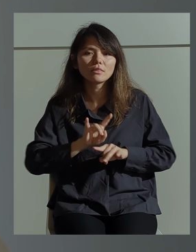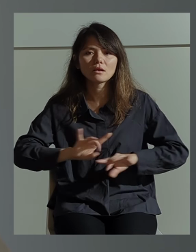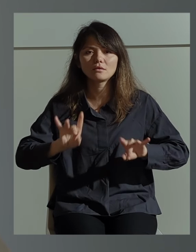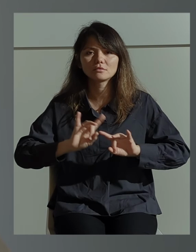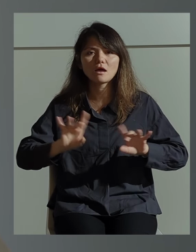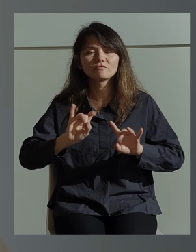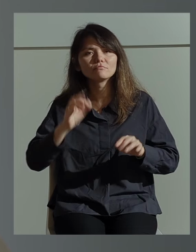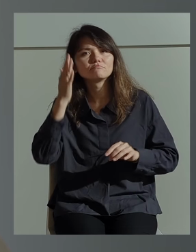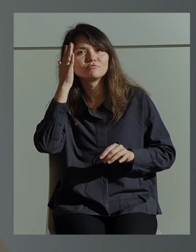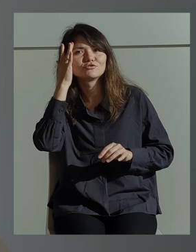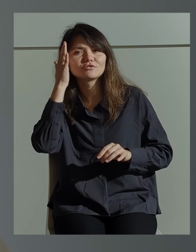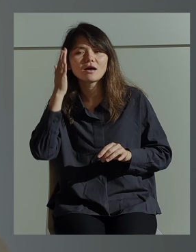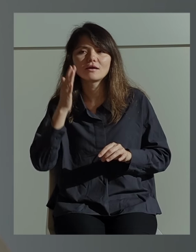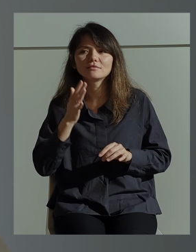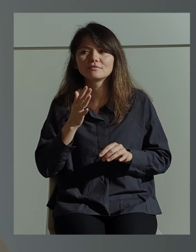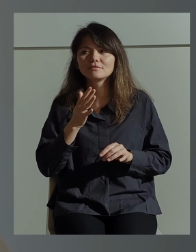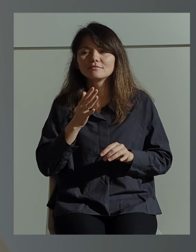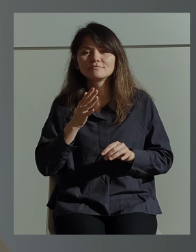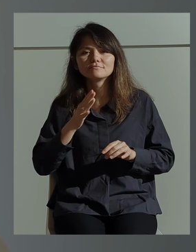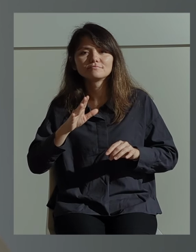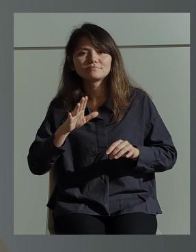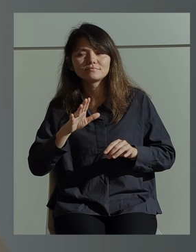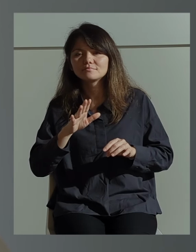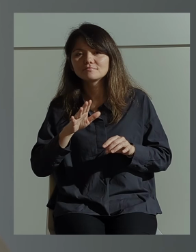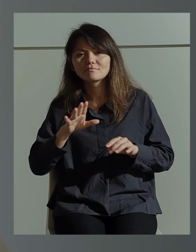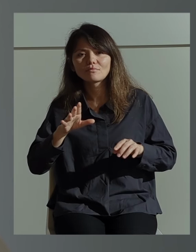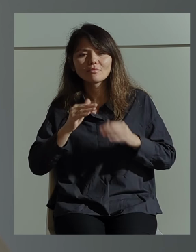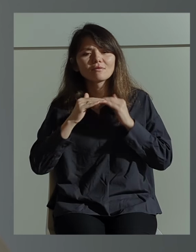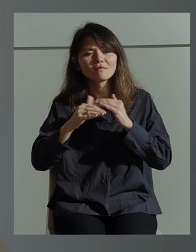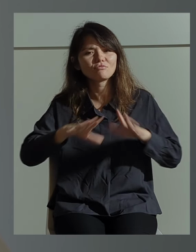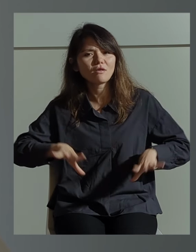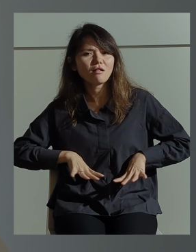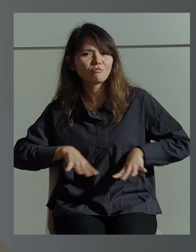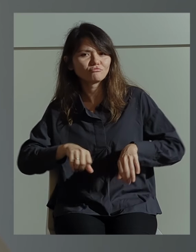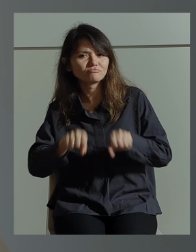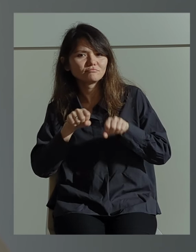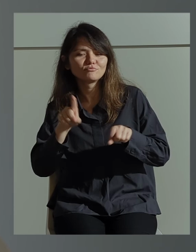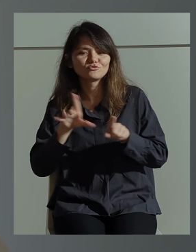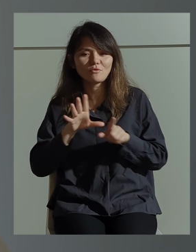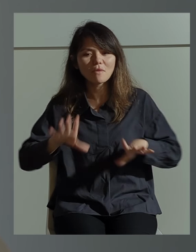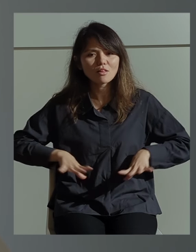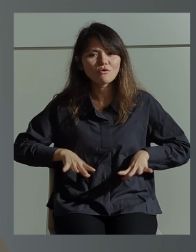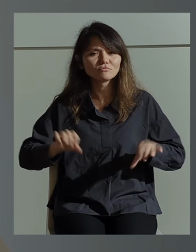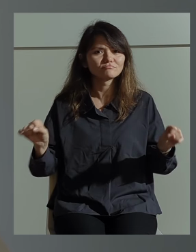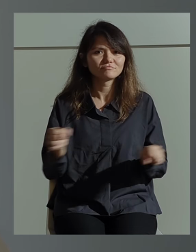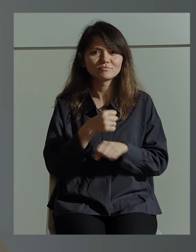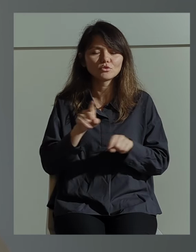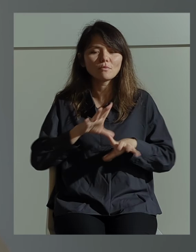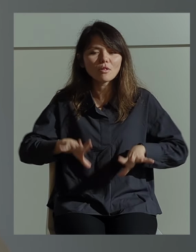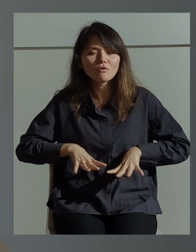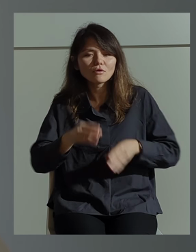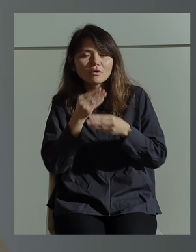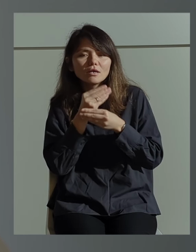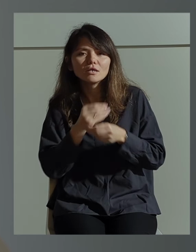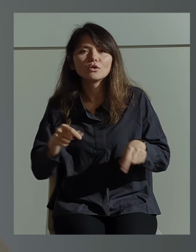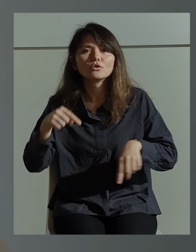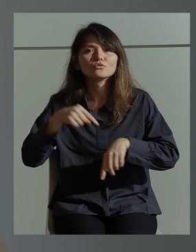как он мечтает по прерия бежать Ну скакать на лошади чтобы лошадь в этой скорости растворилась чтобы он был